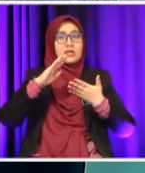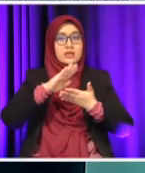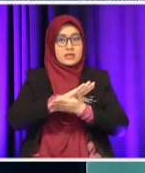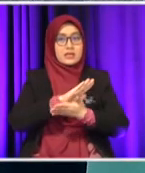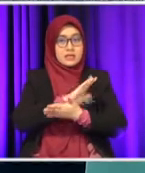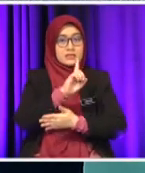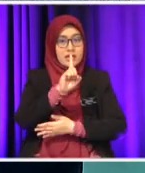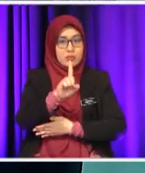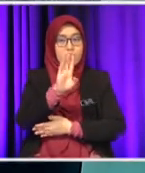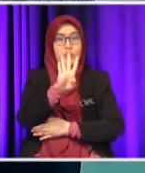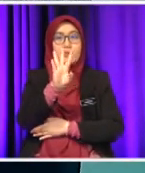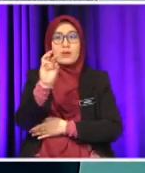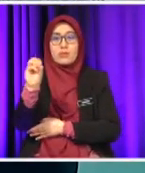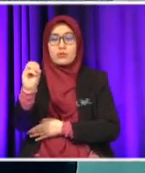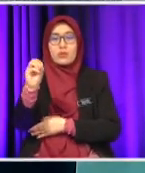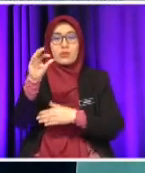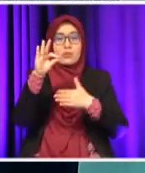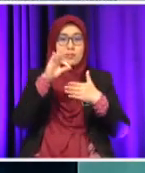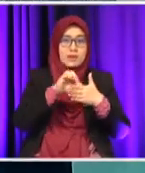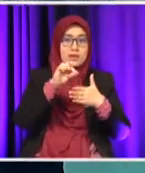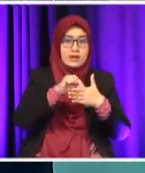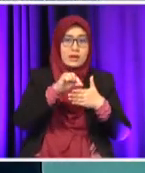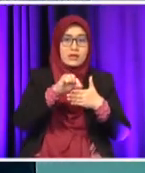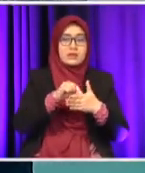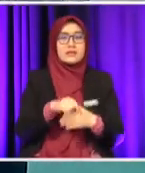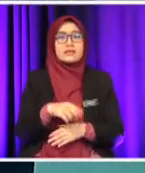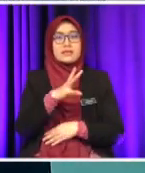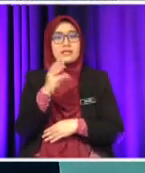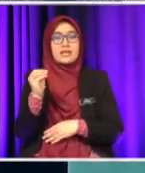Pak belum warga dan kita S2 7302